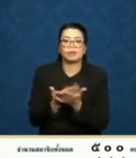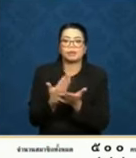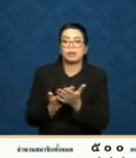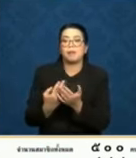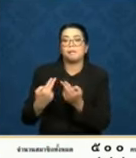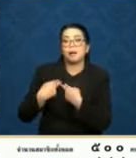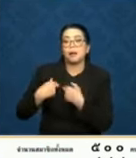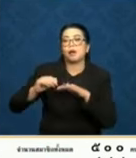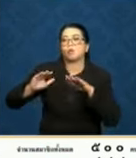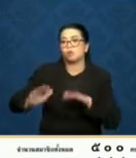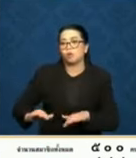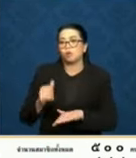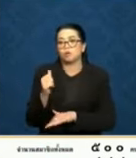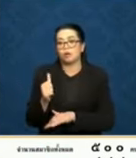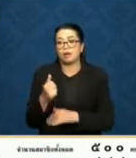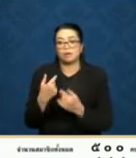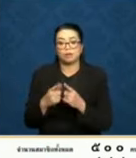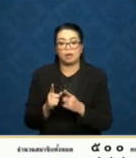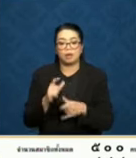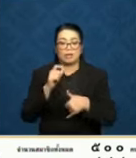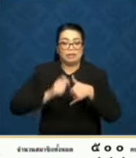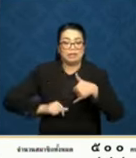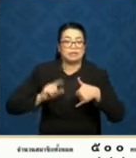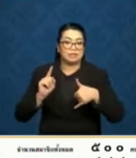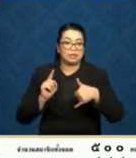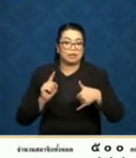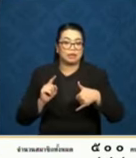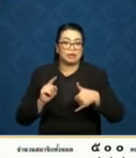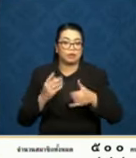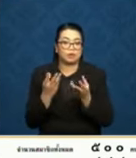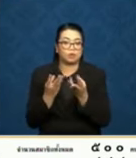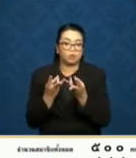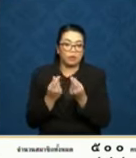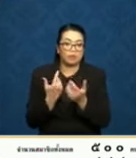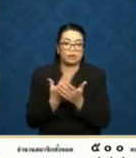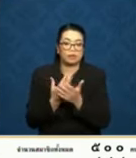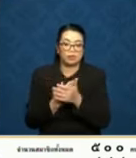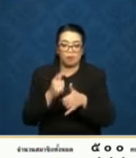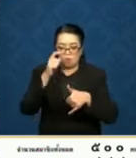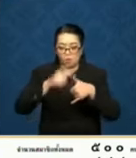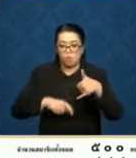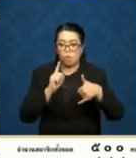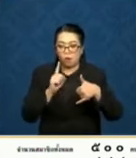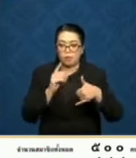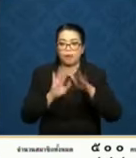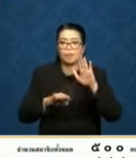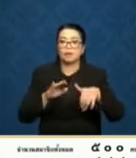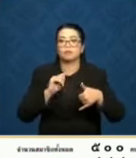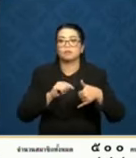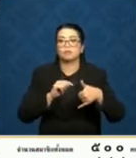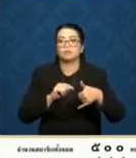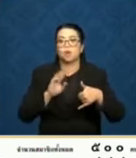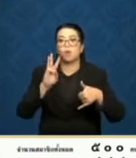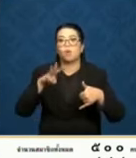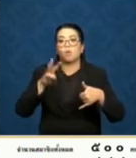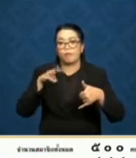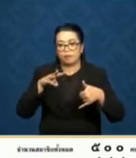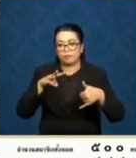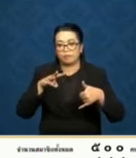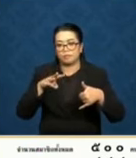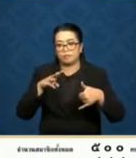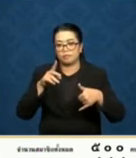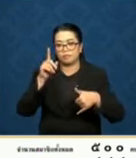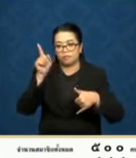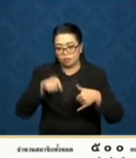ใช้จ่ายของโงเรีนตกแล้ว เชลี่ยแล้ว ตัวเลขอุดหนนรายหวต่อปี อยู่ที่ประมาณ 6,000 กว่บาท